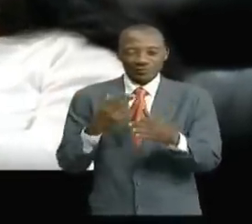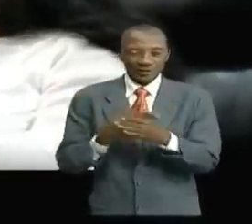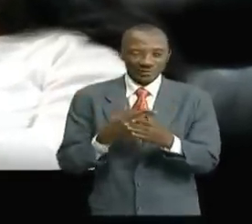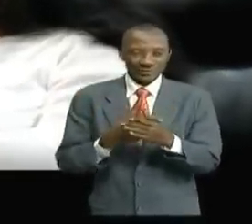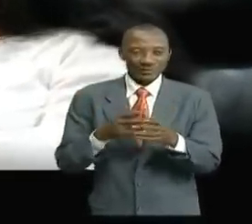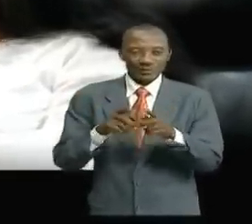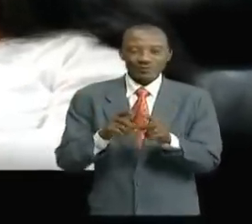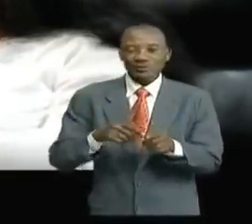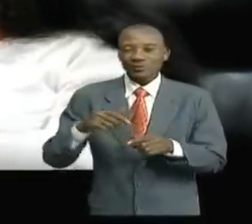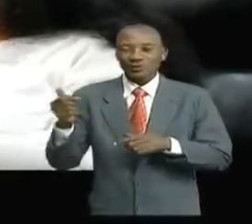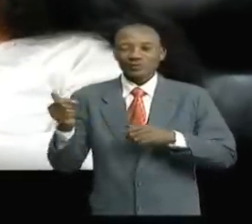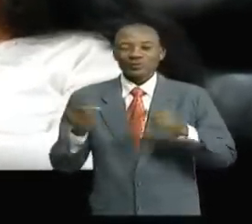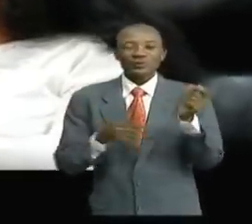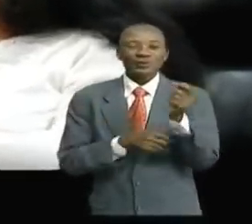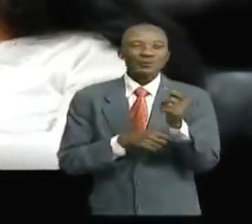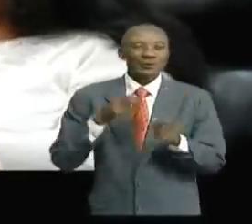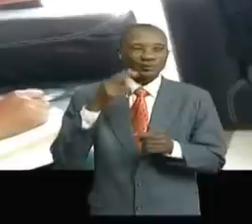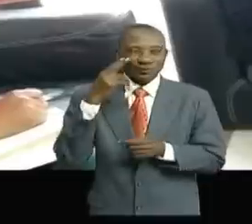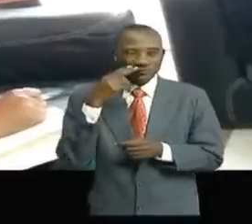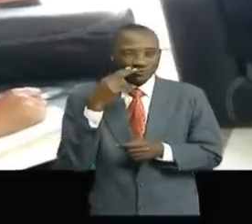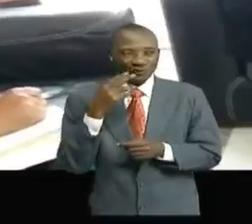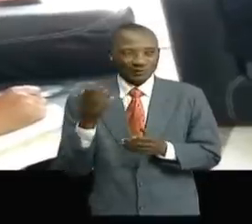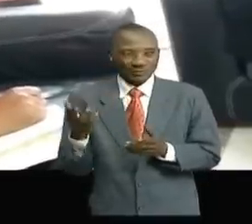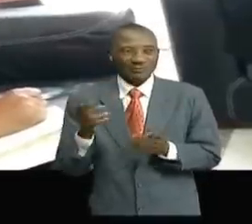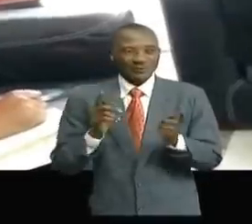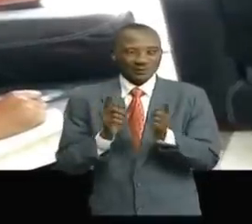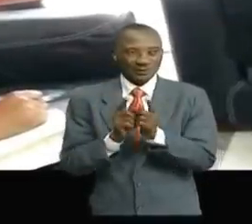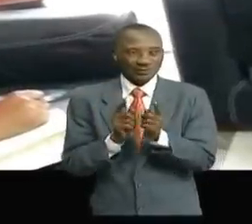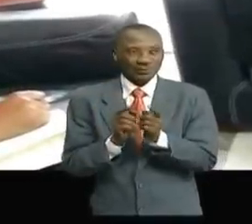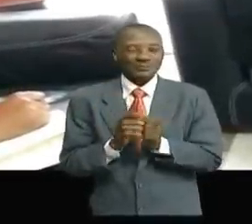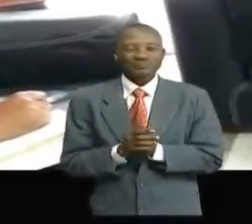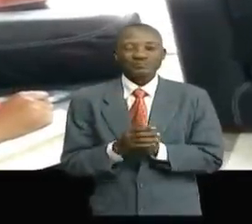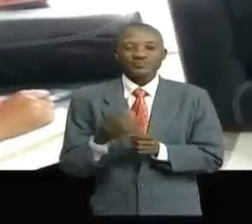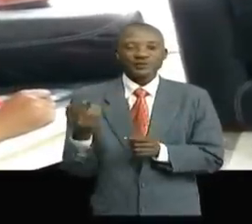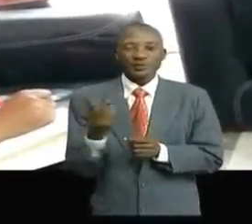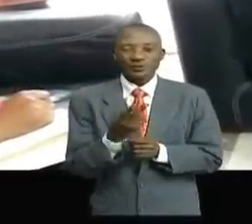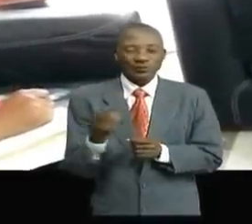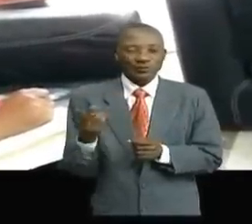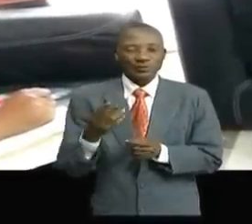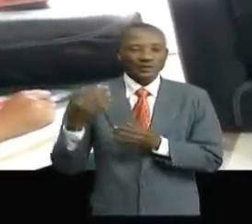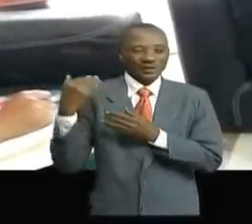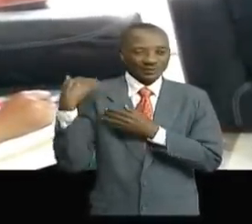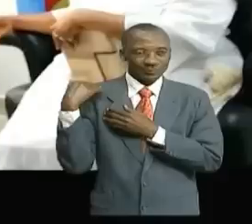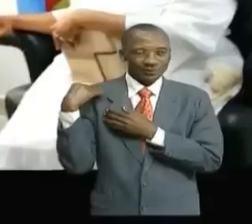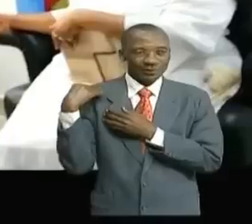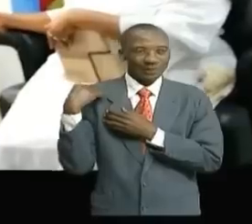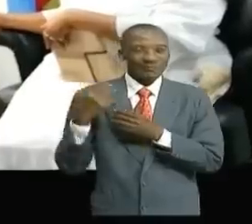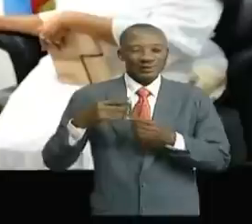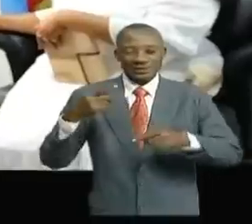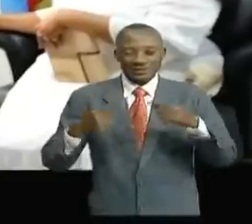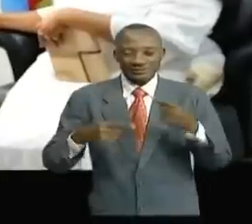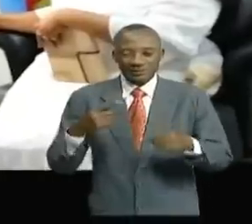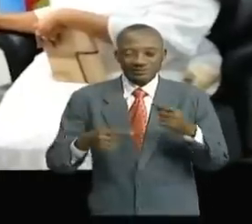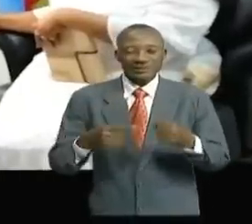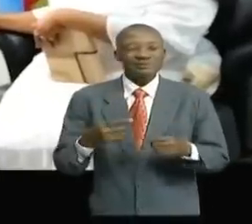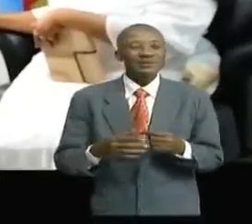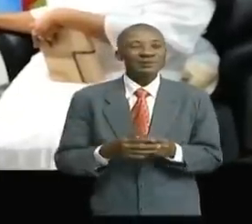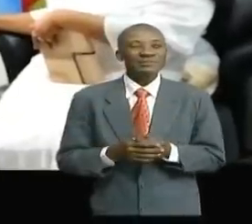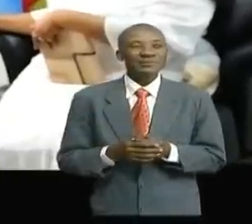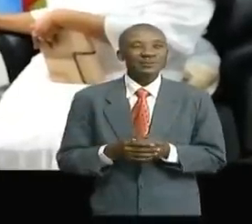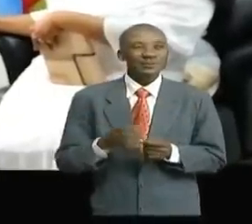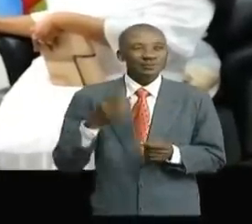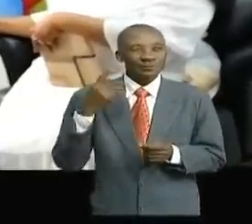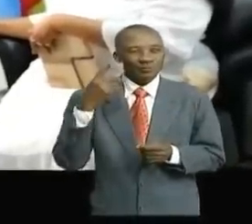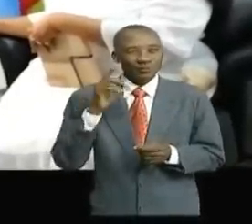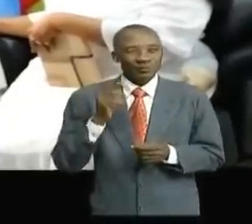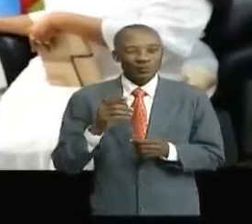et Essambo Diatta, au cours de leurs entretiens. Les deux personnalités ont entre autres discuté sur la loi organique, la prise en